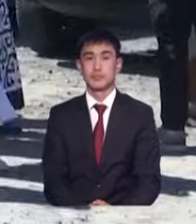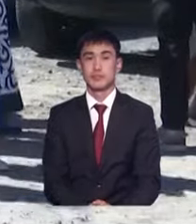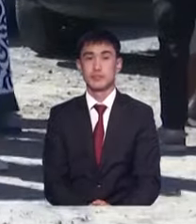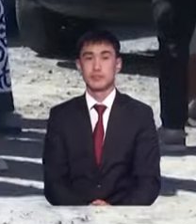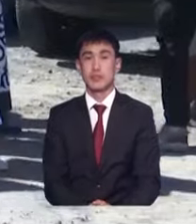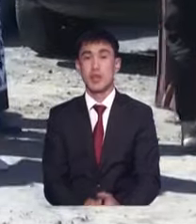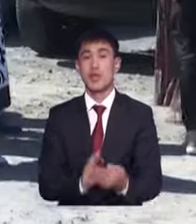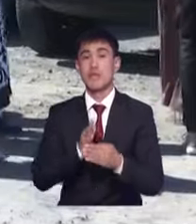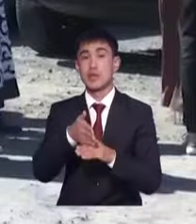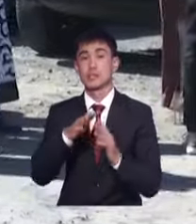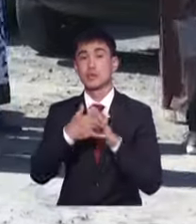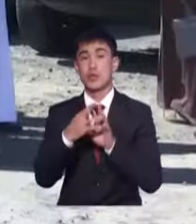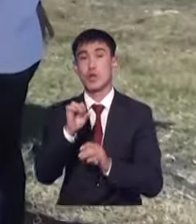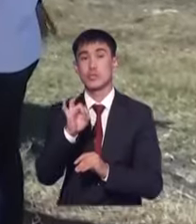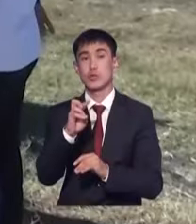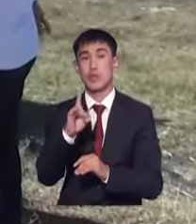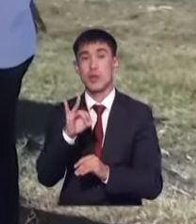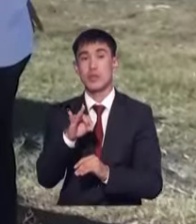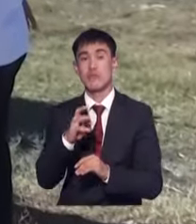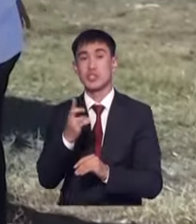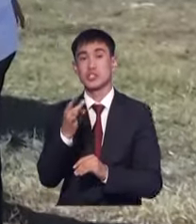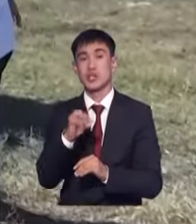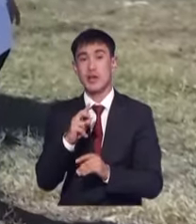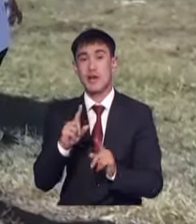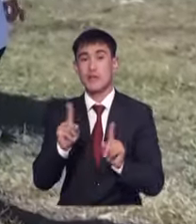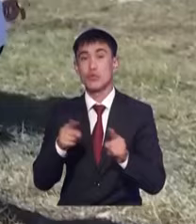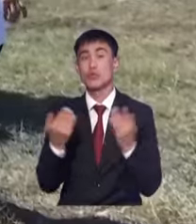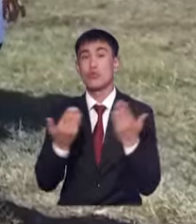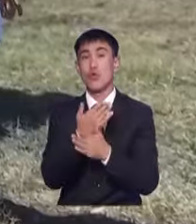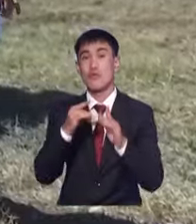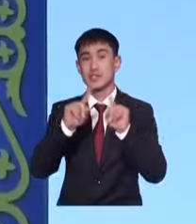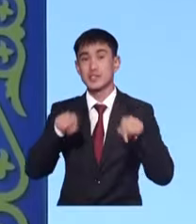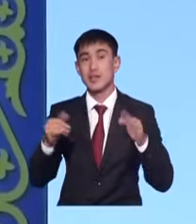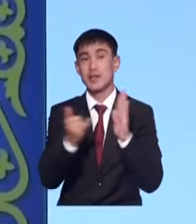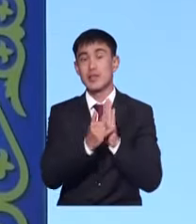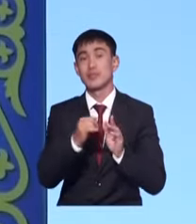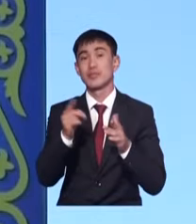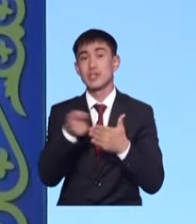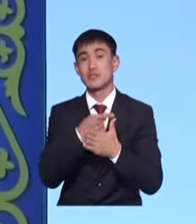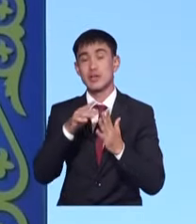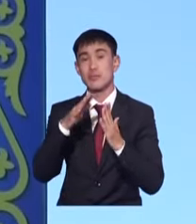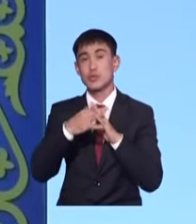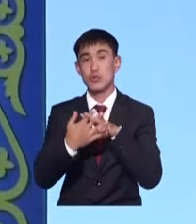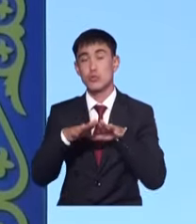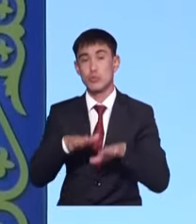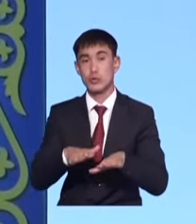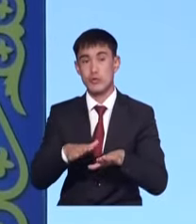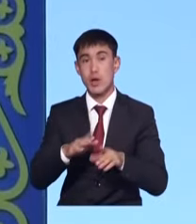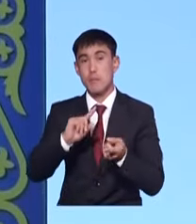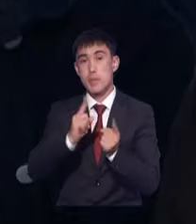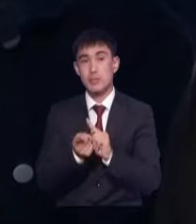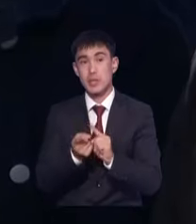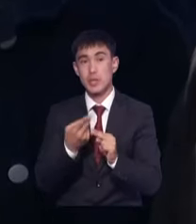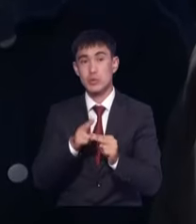Отныне прямо на въезде в села Аскара Токпанова и Жайнак возвышаются новые стелы с названием населенных пунктов, постановление о